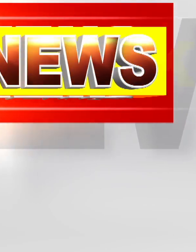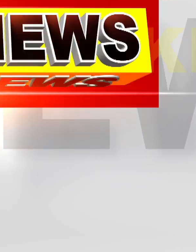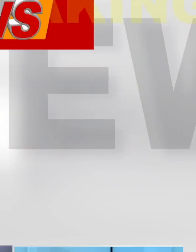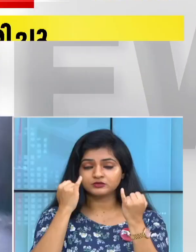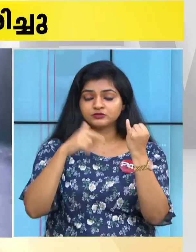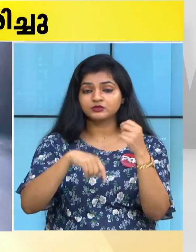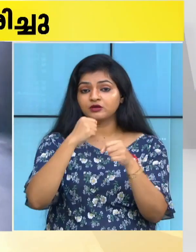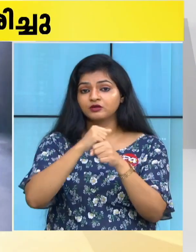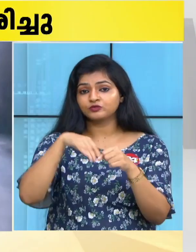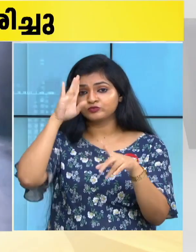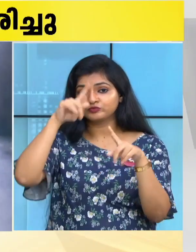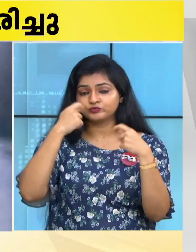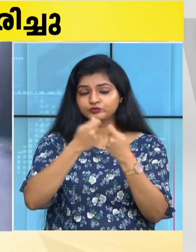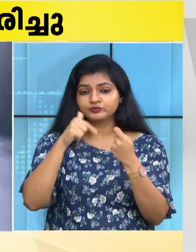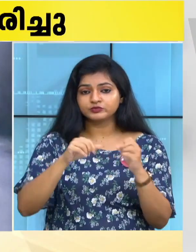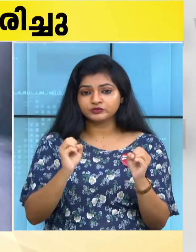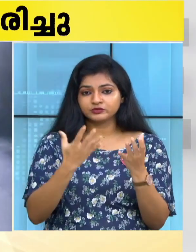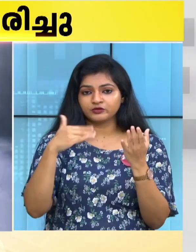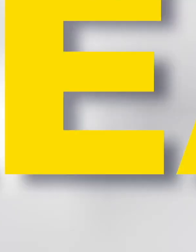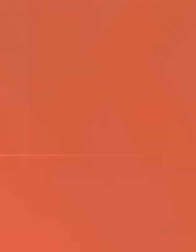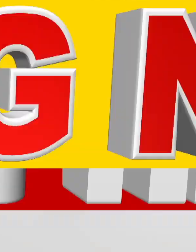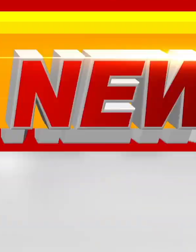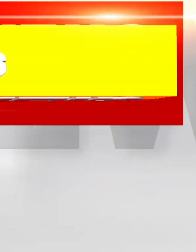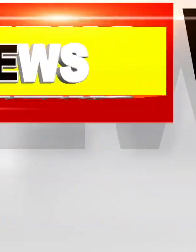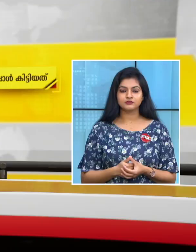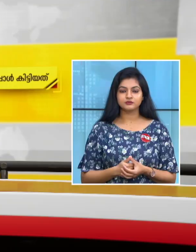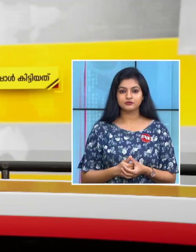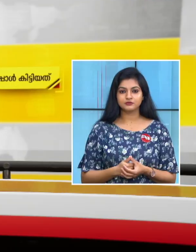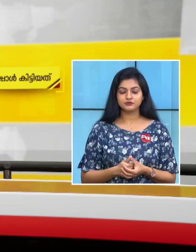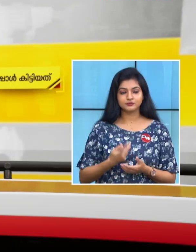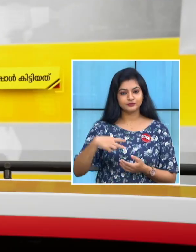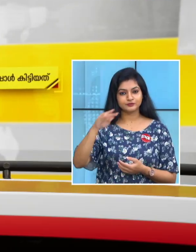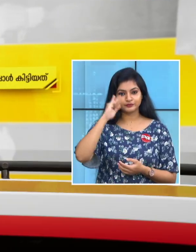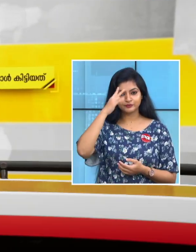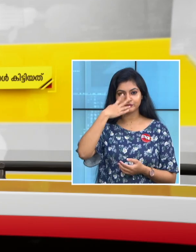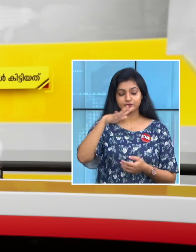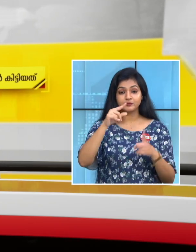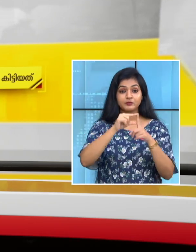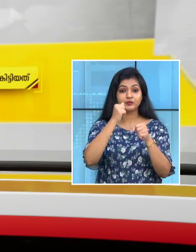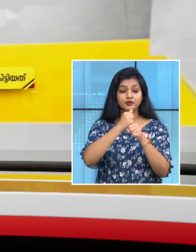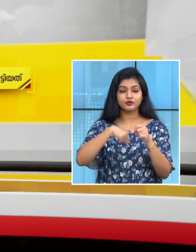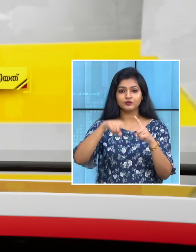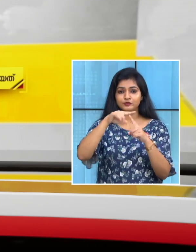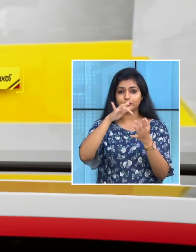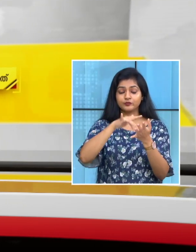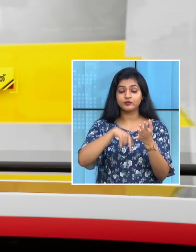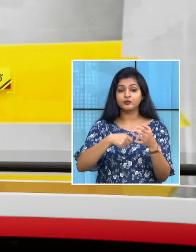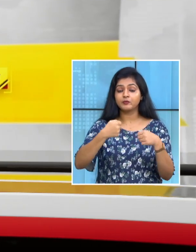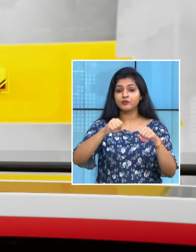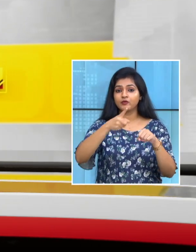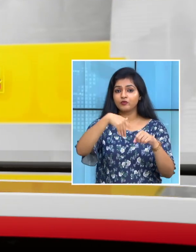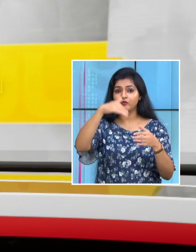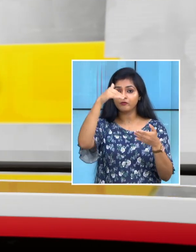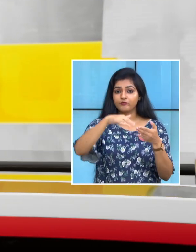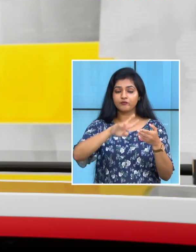ഗാന്ധിനഗർ പോലീസ് ഇപ്പോൾ ആരംഭിച്ചിട്ടുണ്ട്. ഉന്മേഷ്. ടോബി ജോൺസണാണ് കോട്ടയത്ത് നിന്ന് വിവരങ്ങൾ നൽകിയത്. ഇപ്പോൾ കിട്ടിയതിലേക്ക് തിരികെ. പാലക്കാട് തിരുമറ്റക്കോട് കുഴിയിൽ വീണ ബൈക്ക്